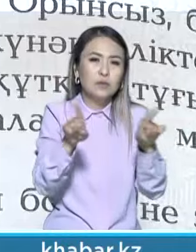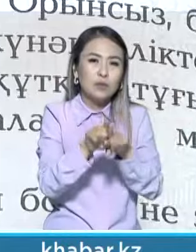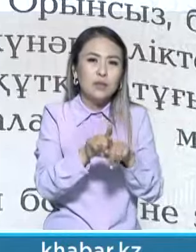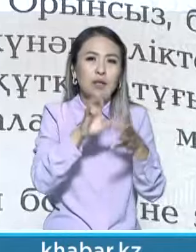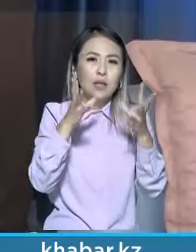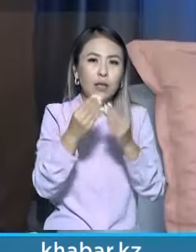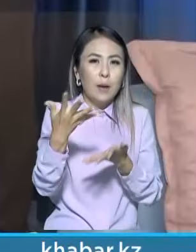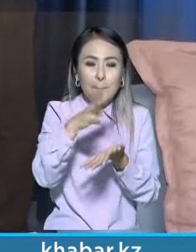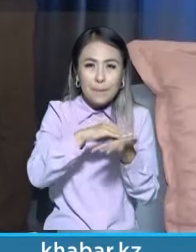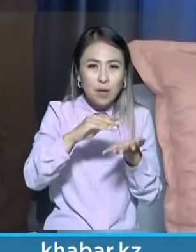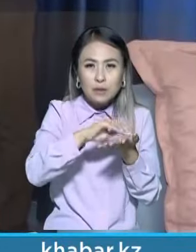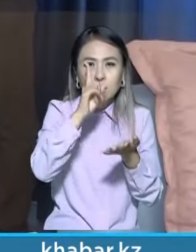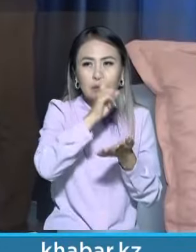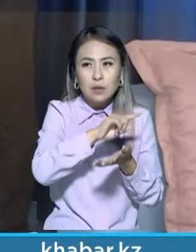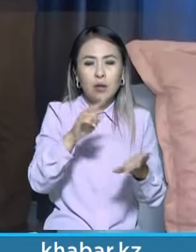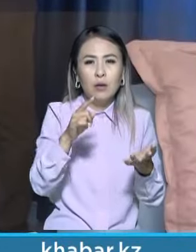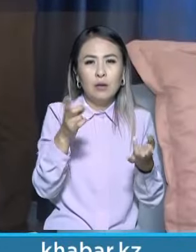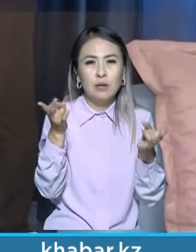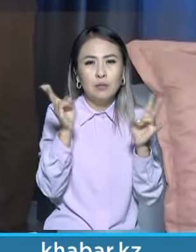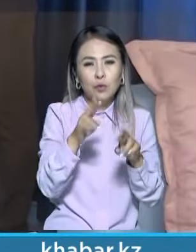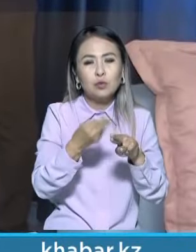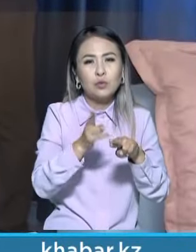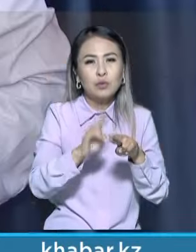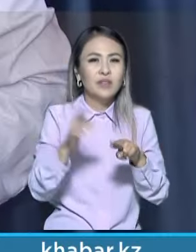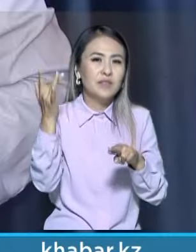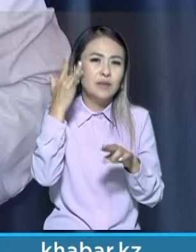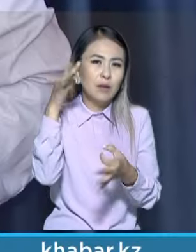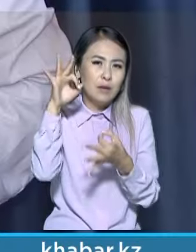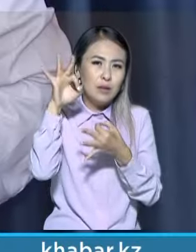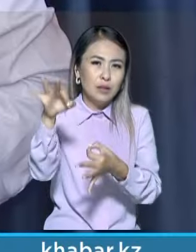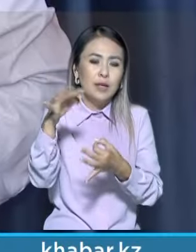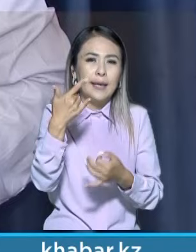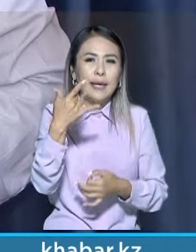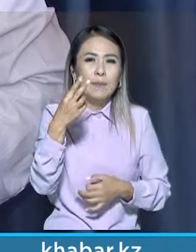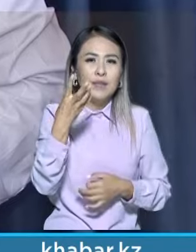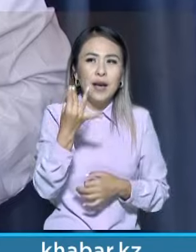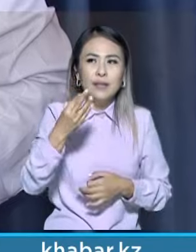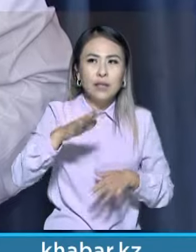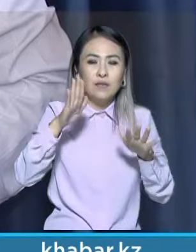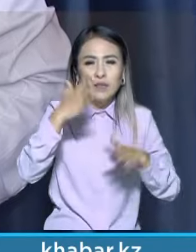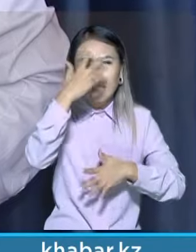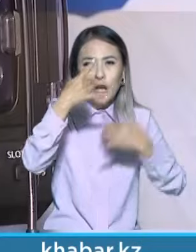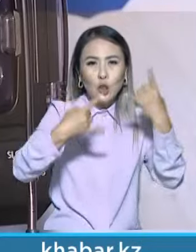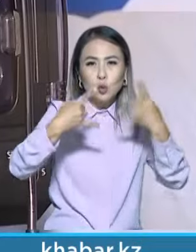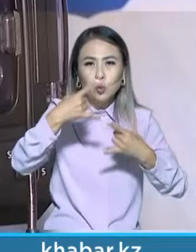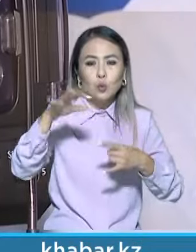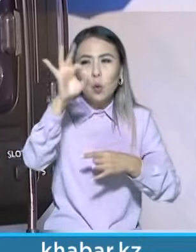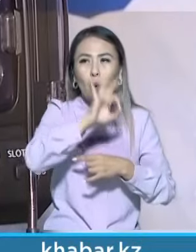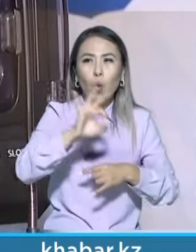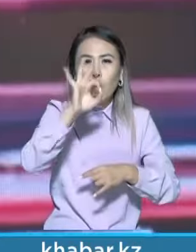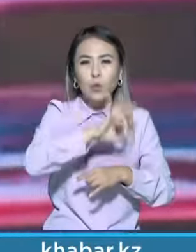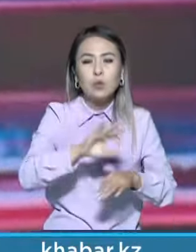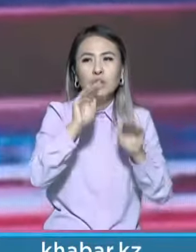қайталап тұрмаса қарайып қалу мүмкін дейді. Ол қазір гимназия жанынан құрылған телестудияда ақын мұраларын